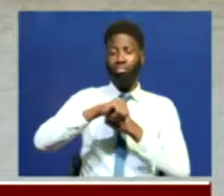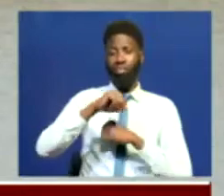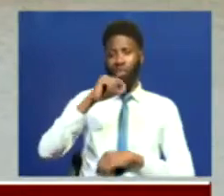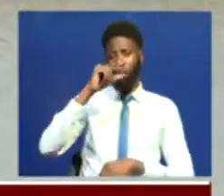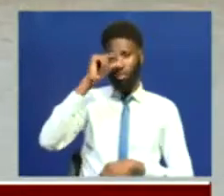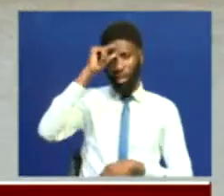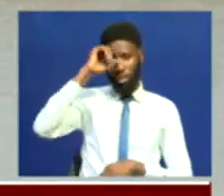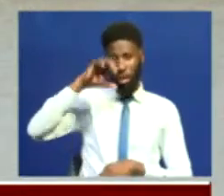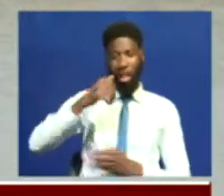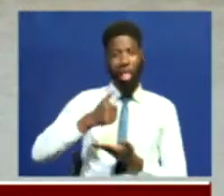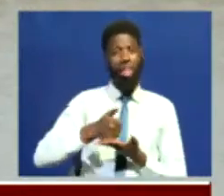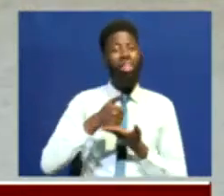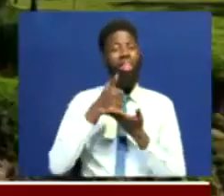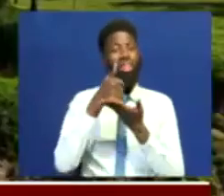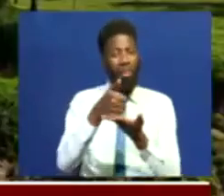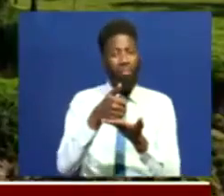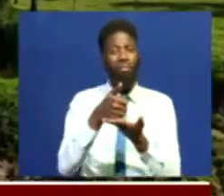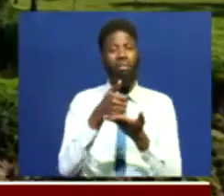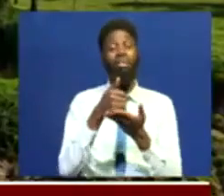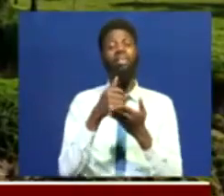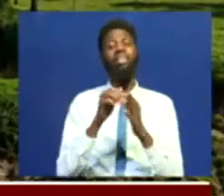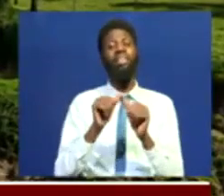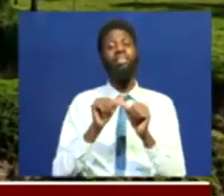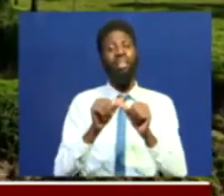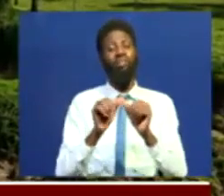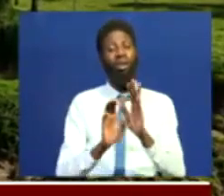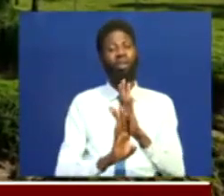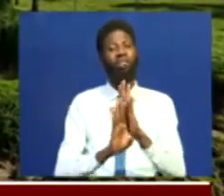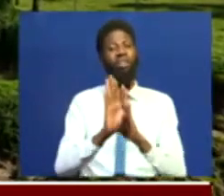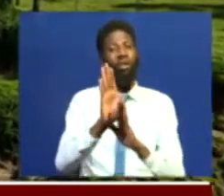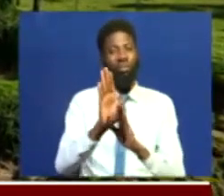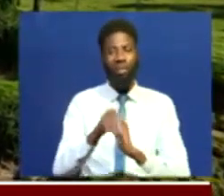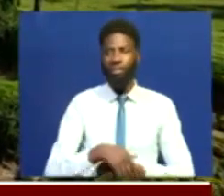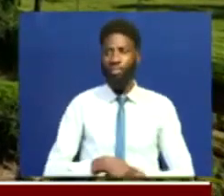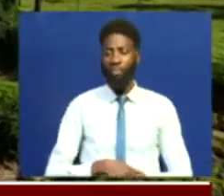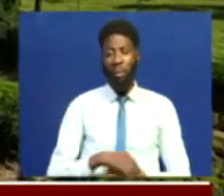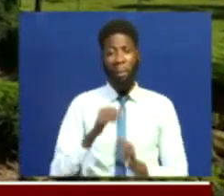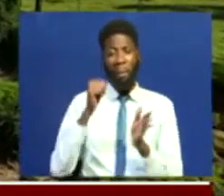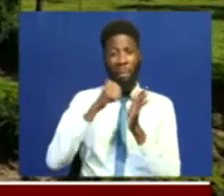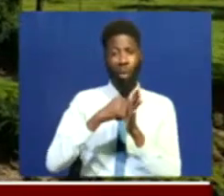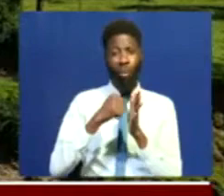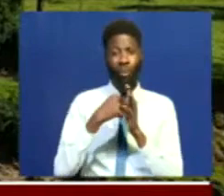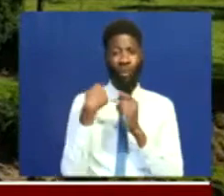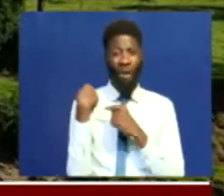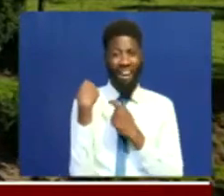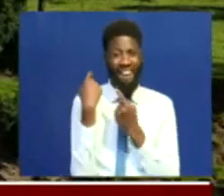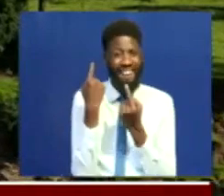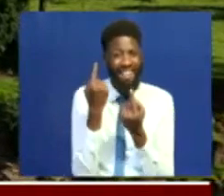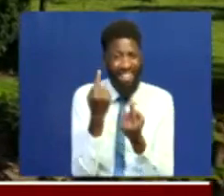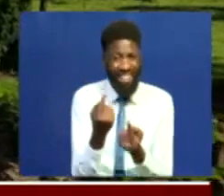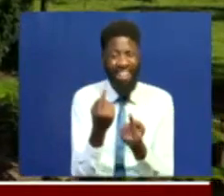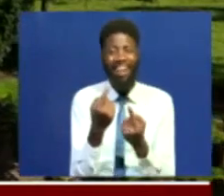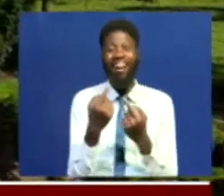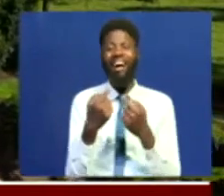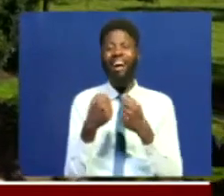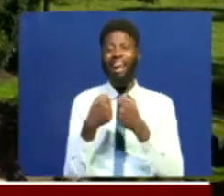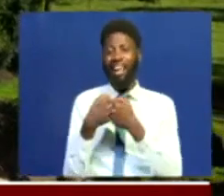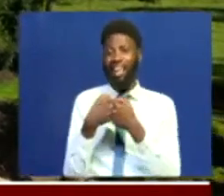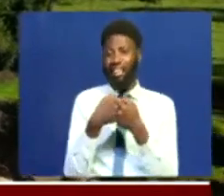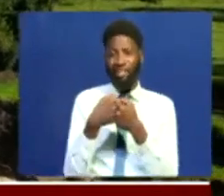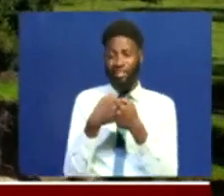maendeleo endelevu. Makueni imekuwa ikabiliwa na uhaba wa maji kwa muda mrefu, jambo